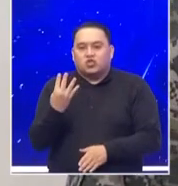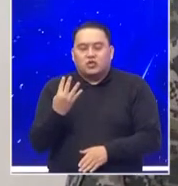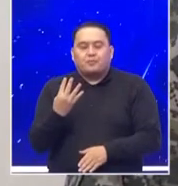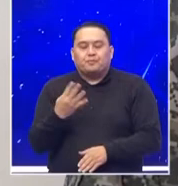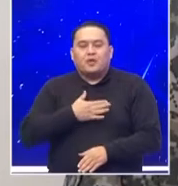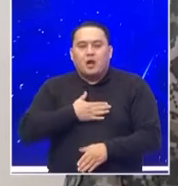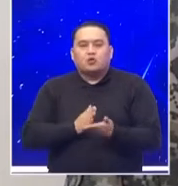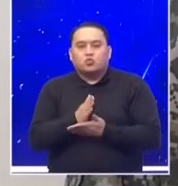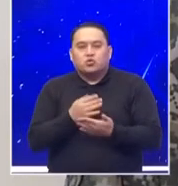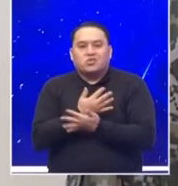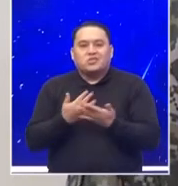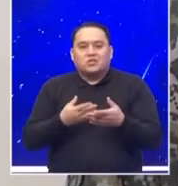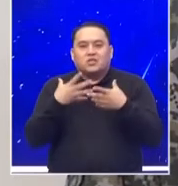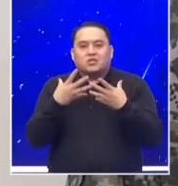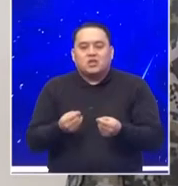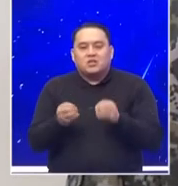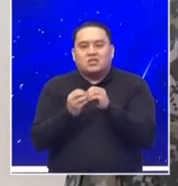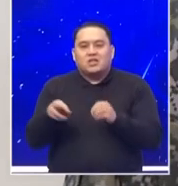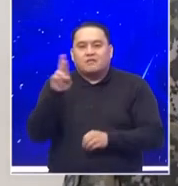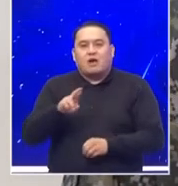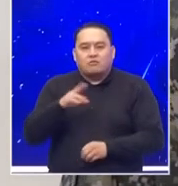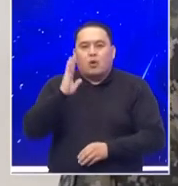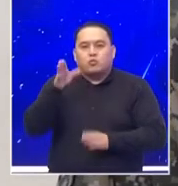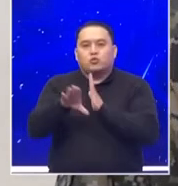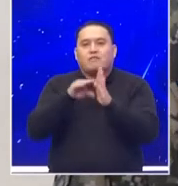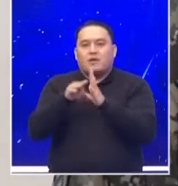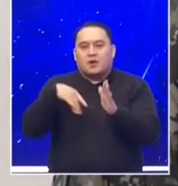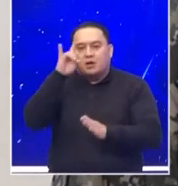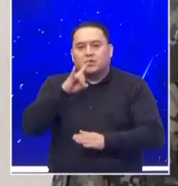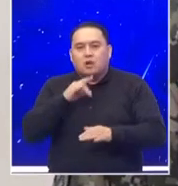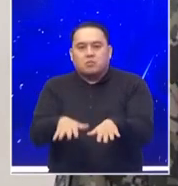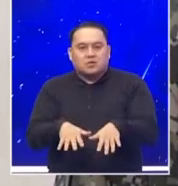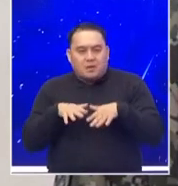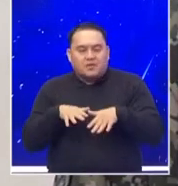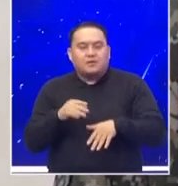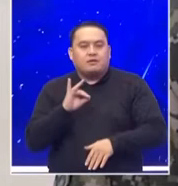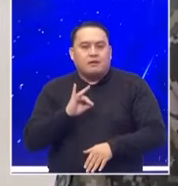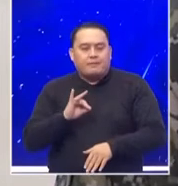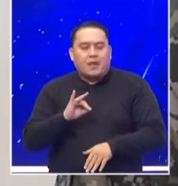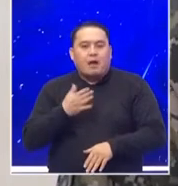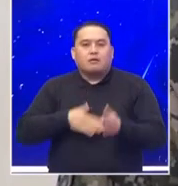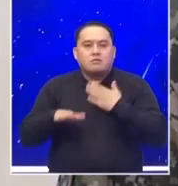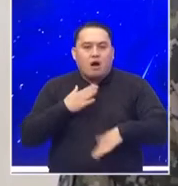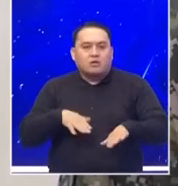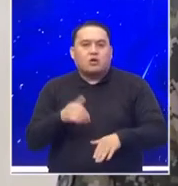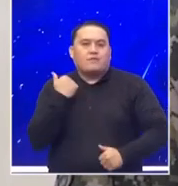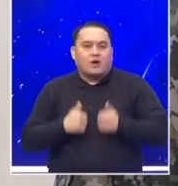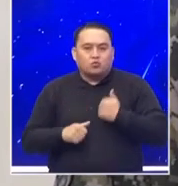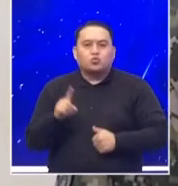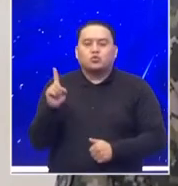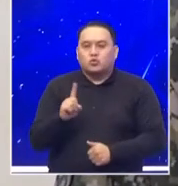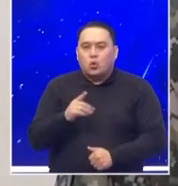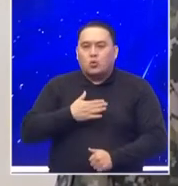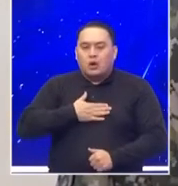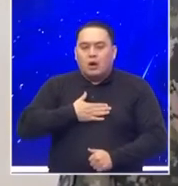через несколько дней 10 января состоятся выборы в парламент я рад и горжусь что